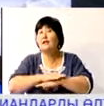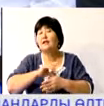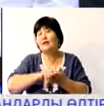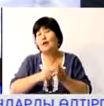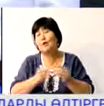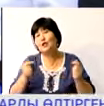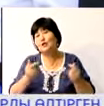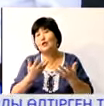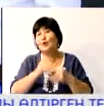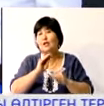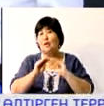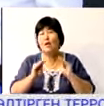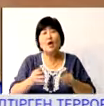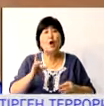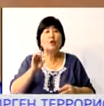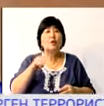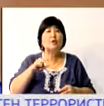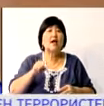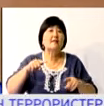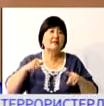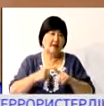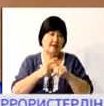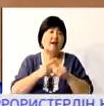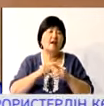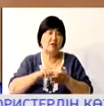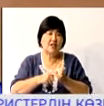тиісті құралмен жабдықталып, робототехника кабинет ашылды.